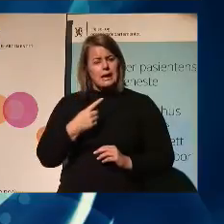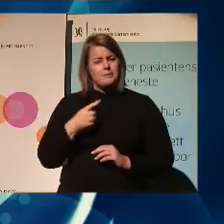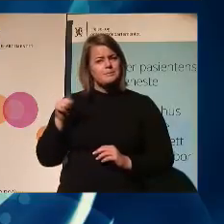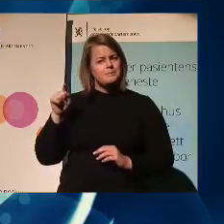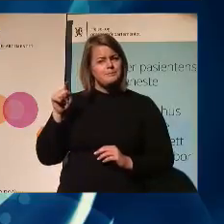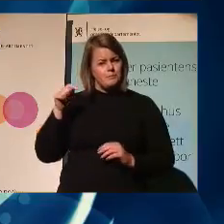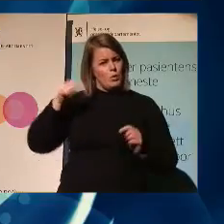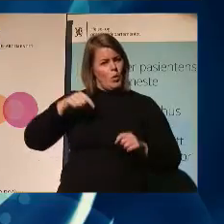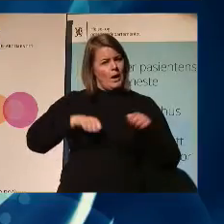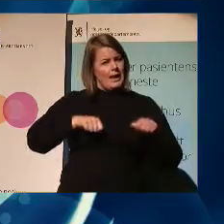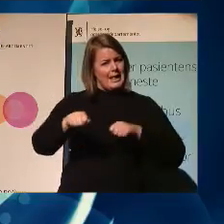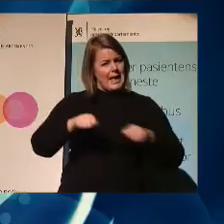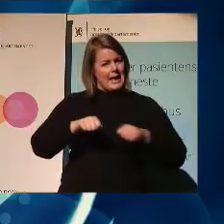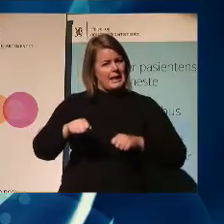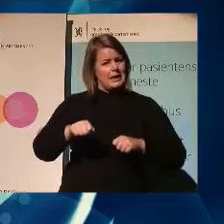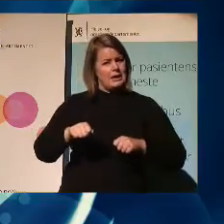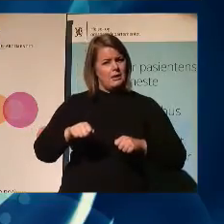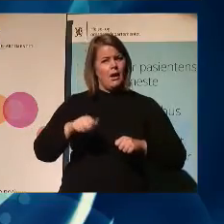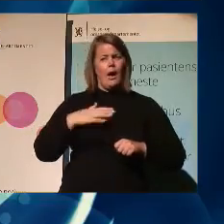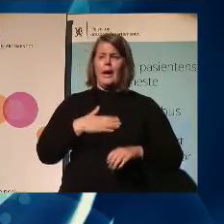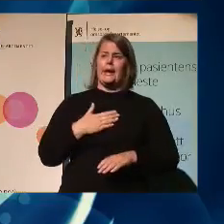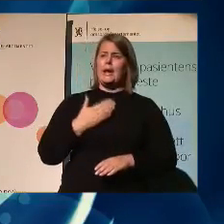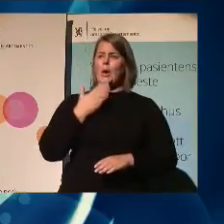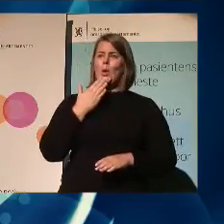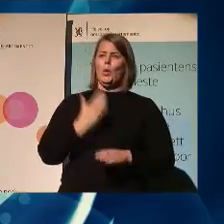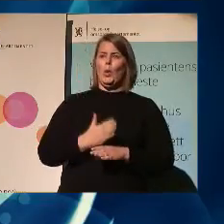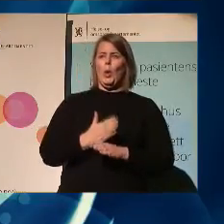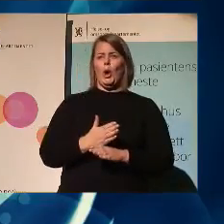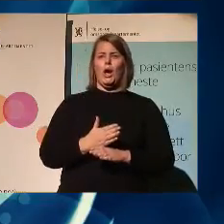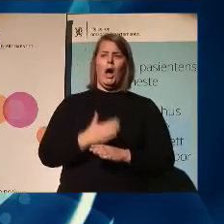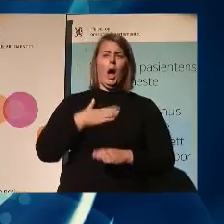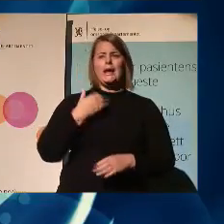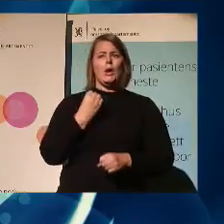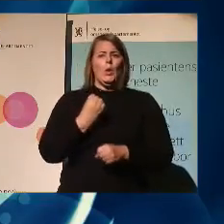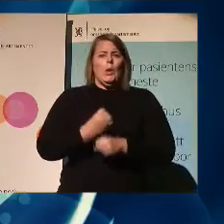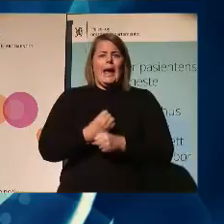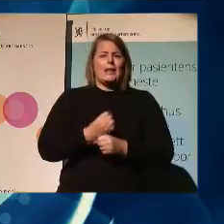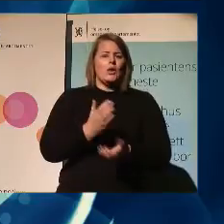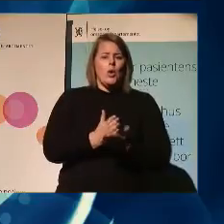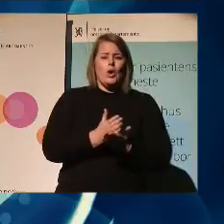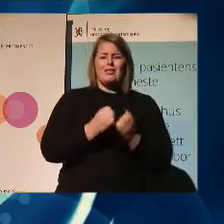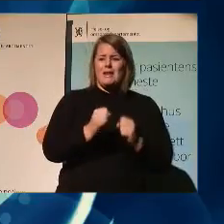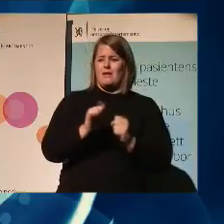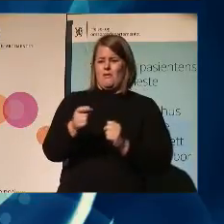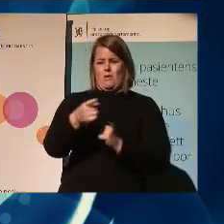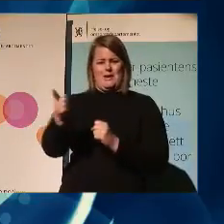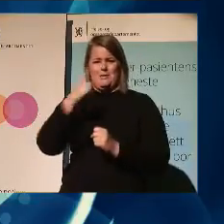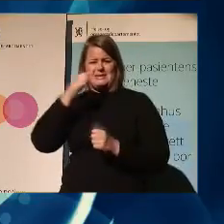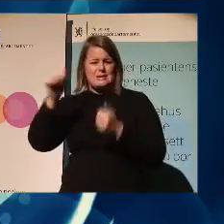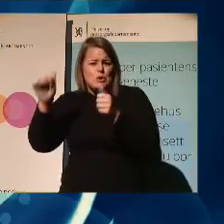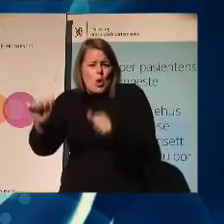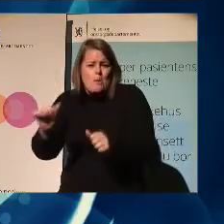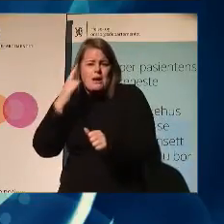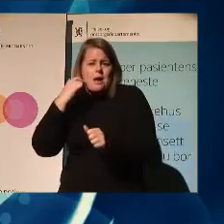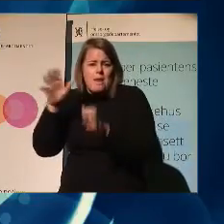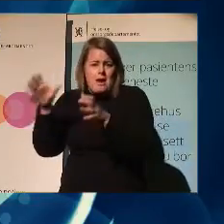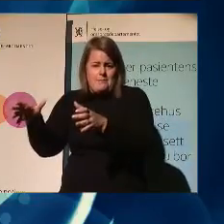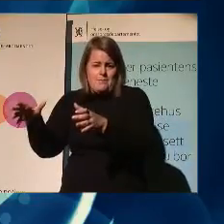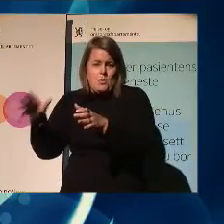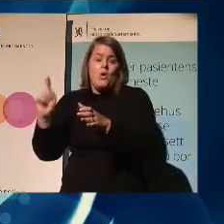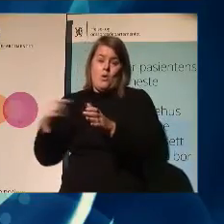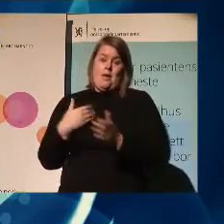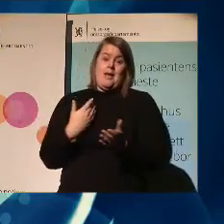denne regjeringen ikke har tiltak som konkrete for de skrøpeligste gamle. Og da skal jeg bare ta noen til dere, for dette litt